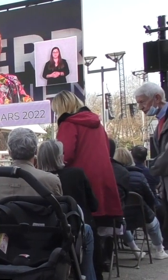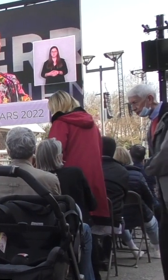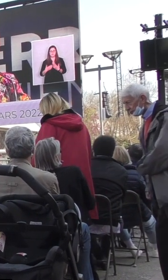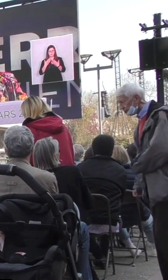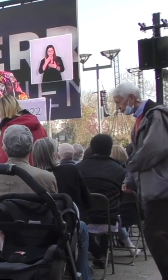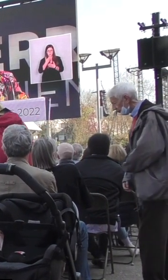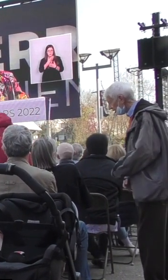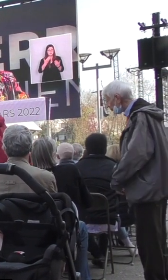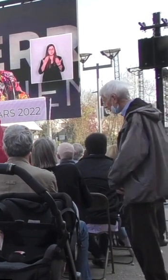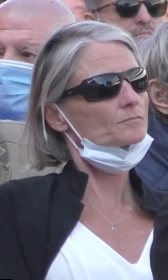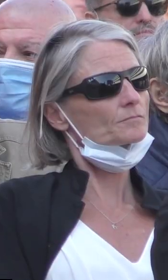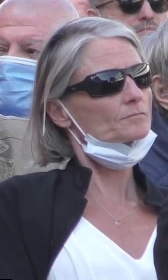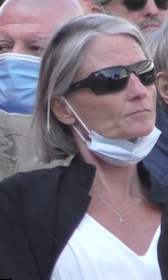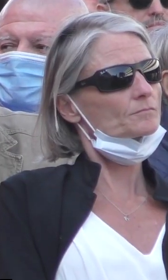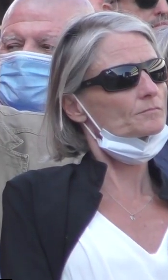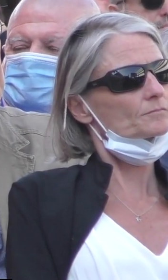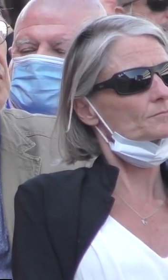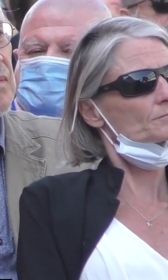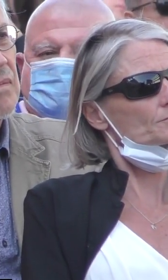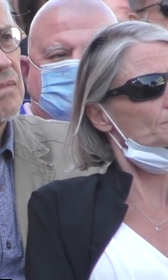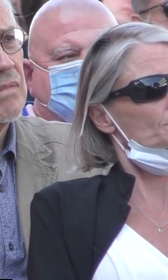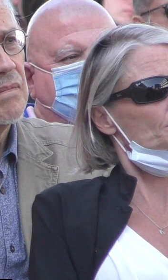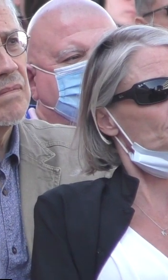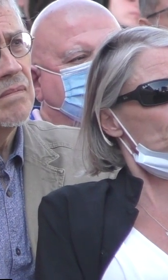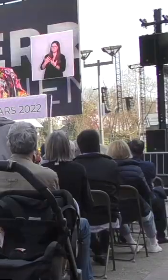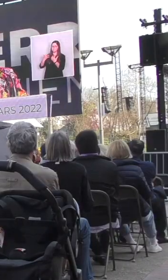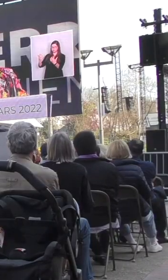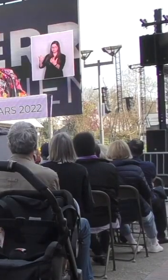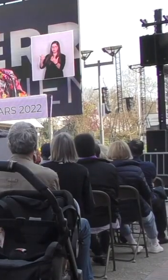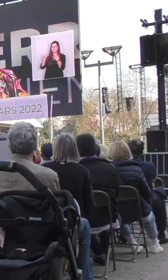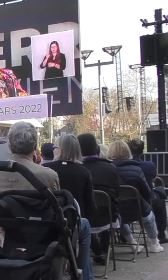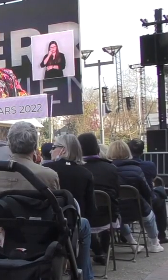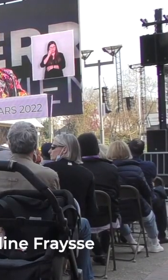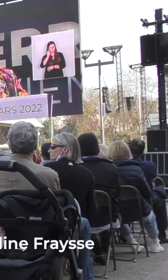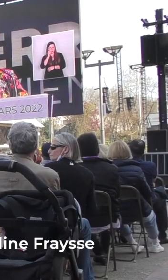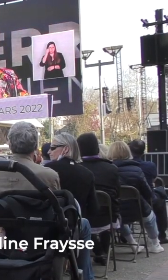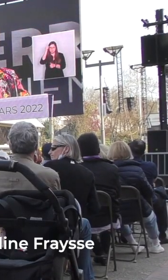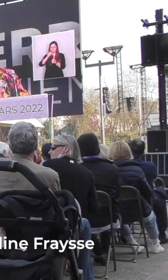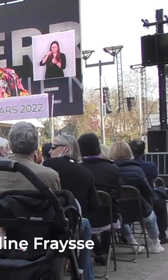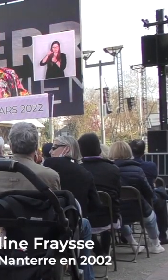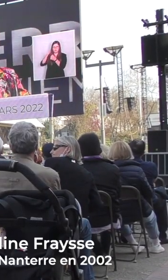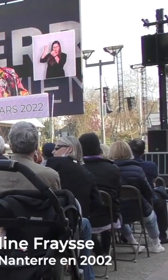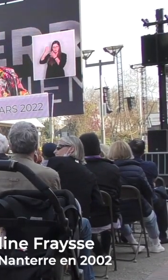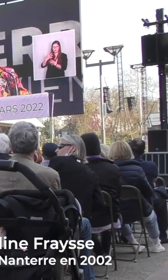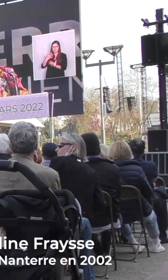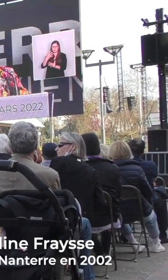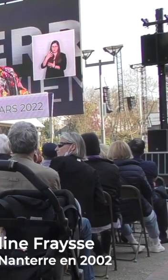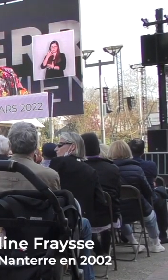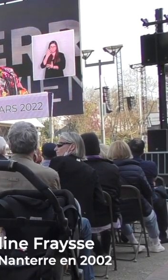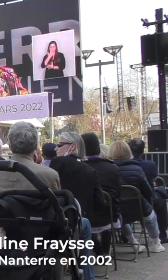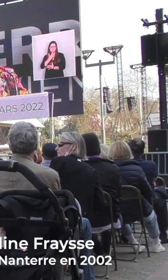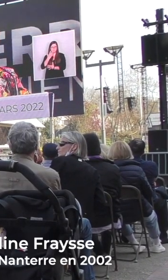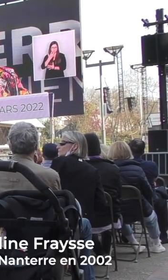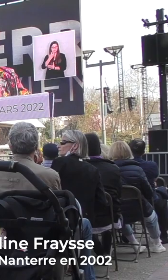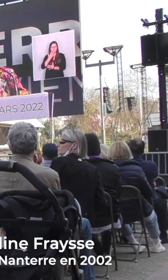Merci à vous tous d'être présents pour cette cérémonie en souvenir d'un événement tragique qui